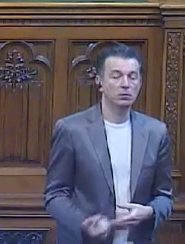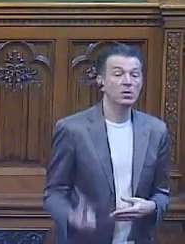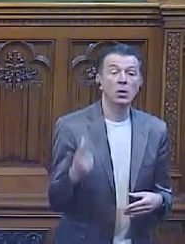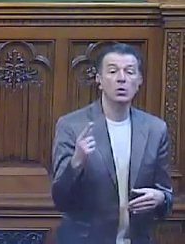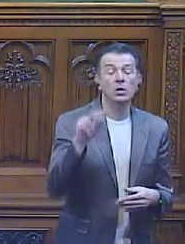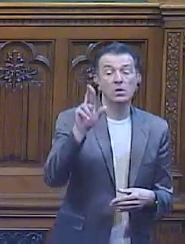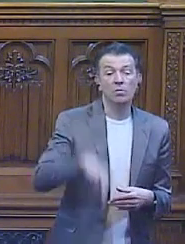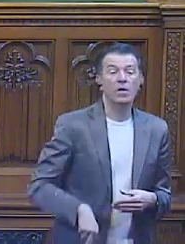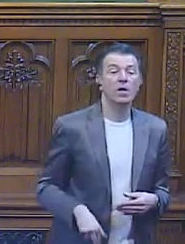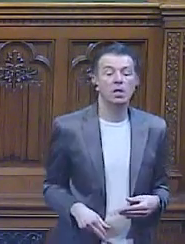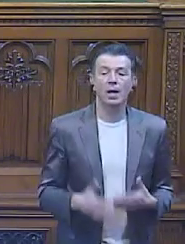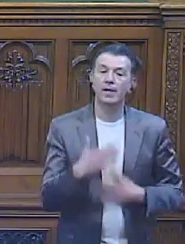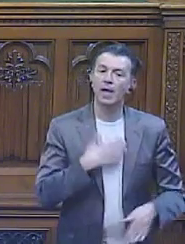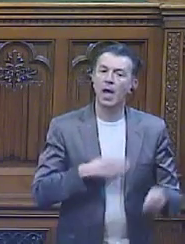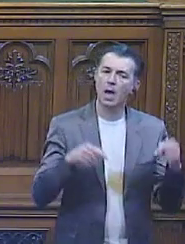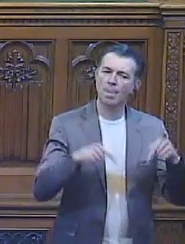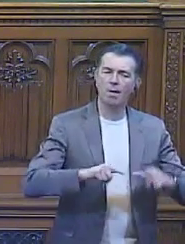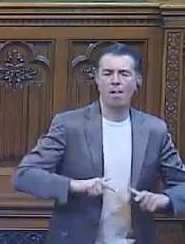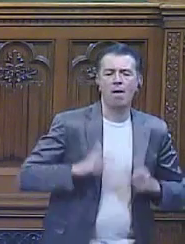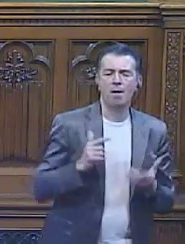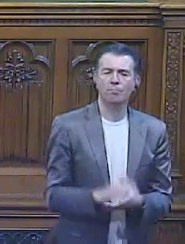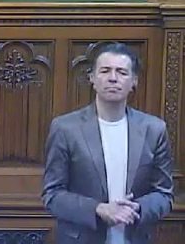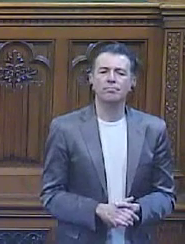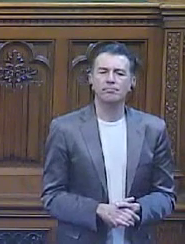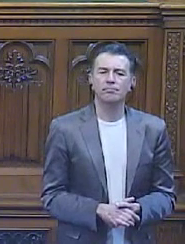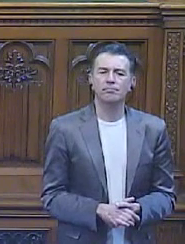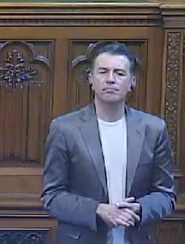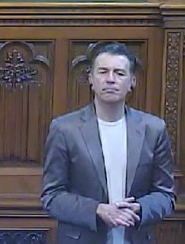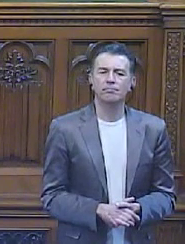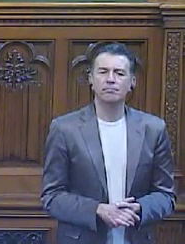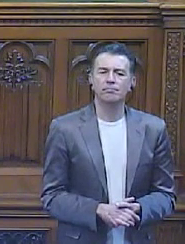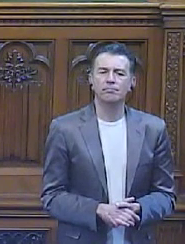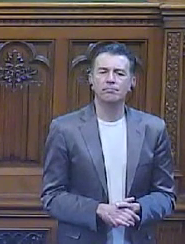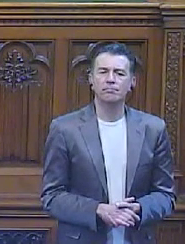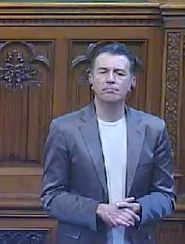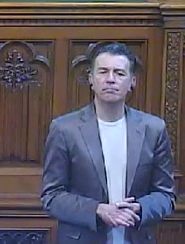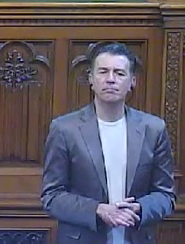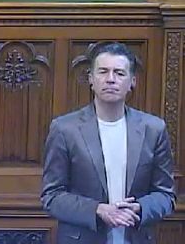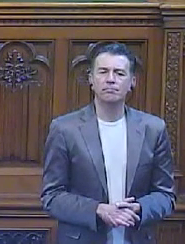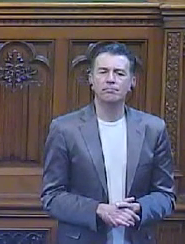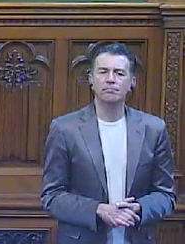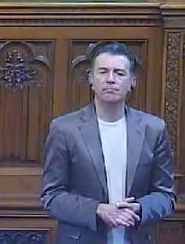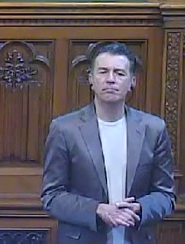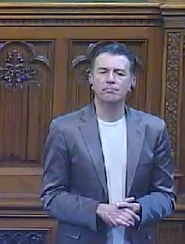die Wienerinnen und Wiener gerne in ihrer Stadt, da sie wissen,